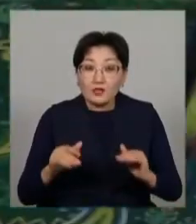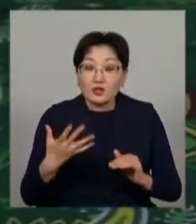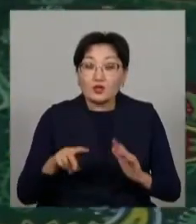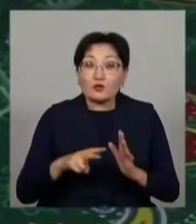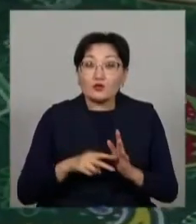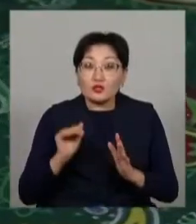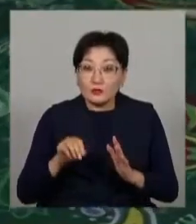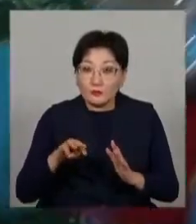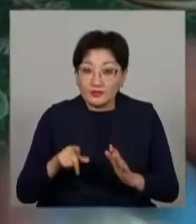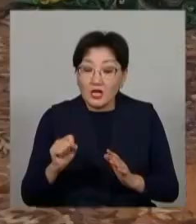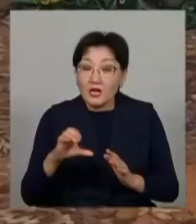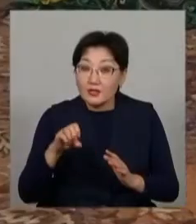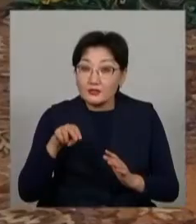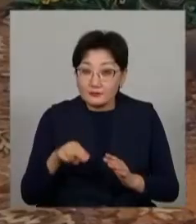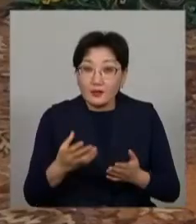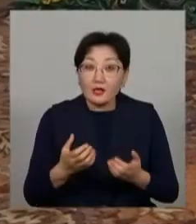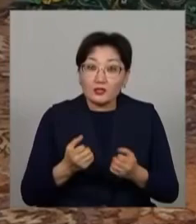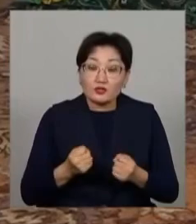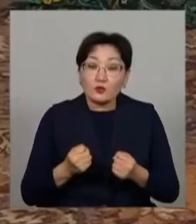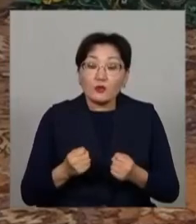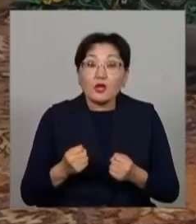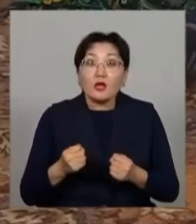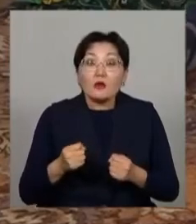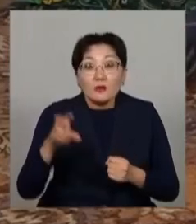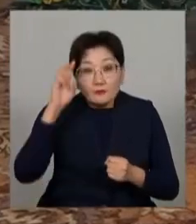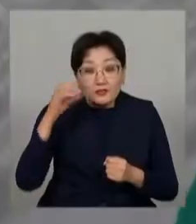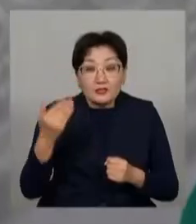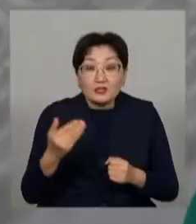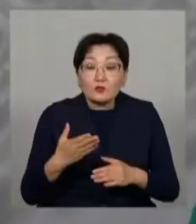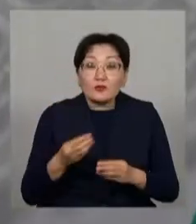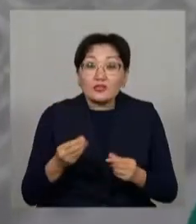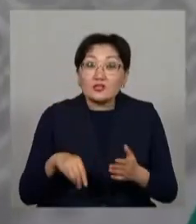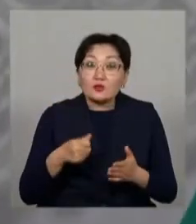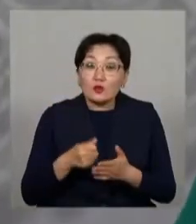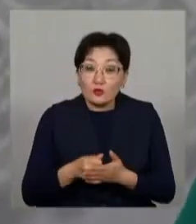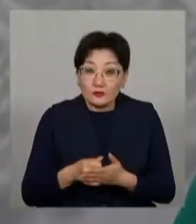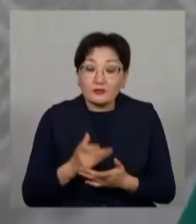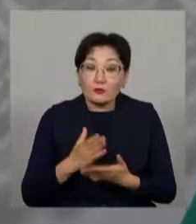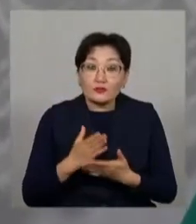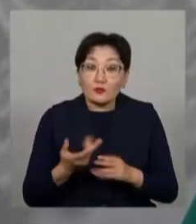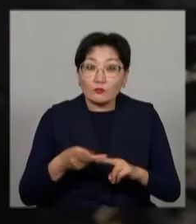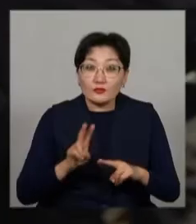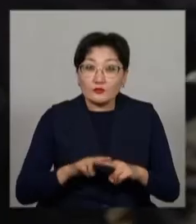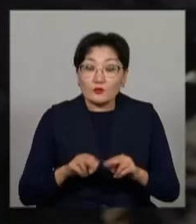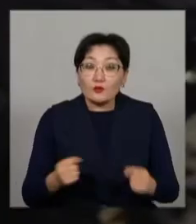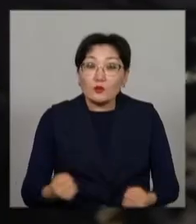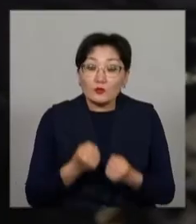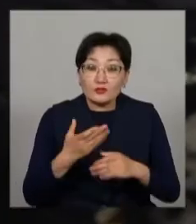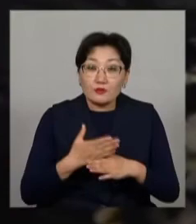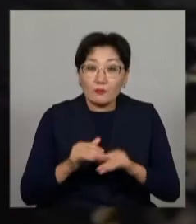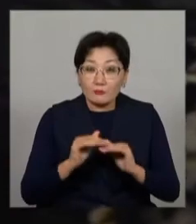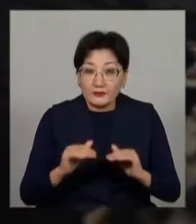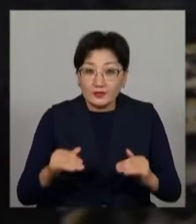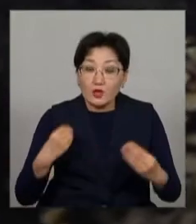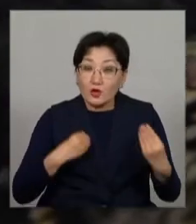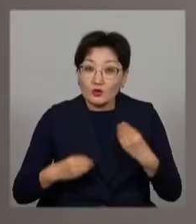57 мың тенге атаулы әлеуметтік көмек алады. Бұдан бөлек те мемлекет тарапынан жәрдемақы тағайындалатынын айта келе, осындай қолдаудың арқасында бала